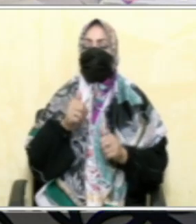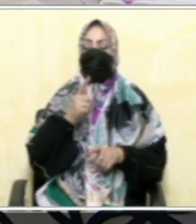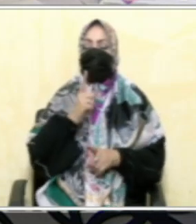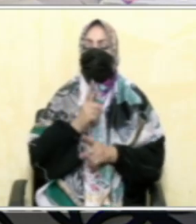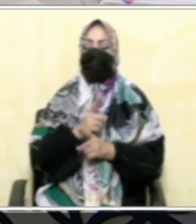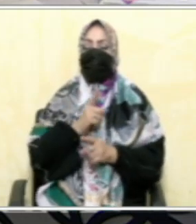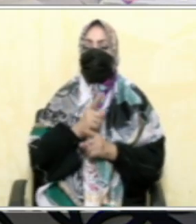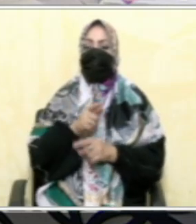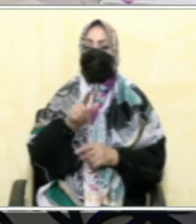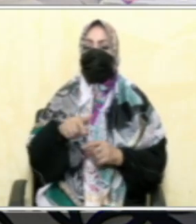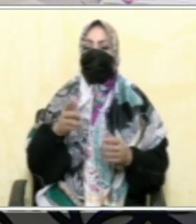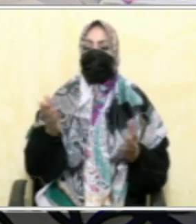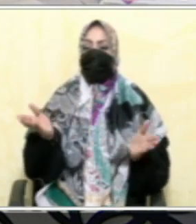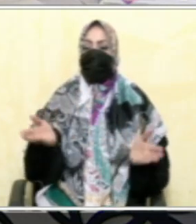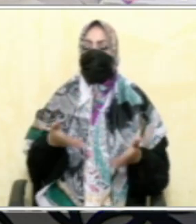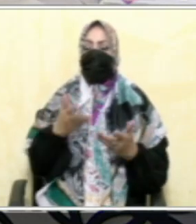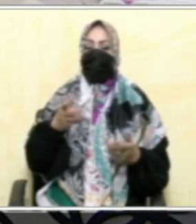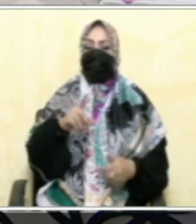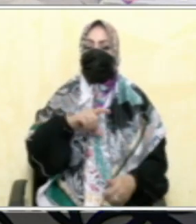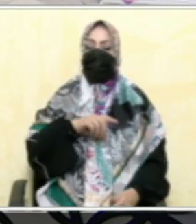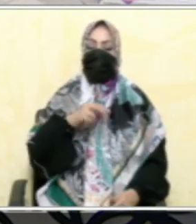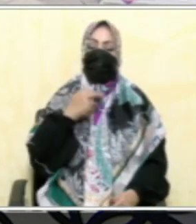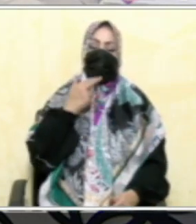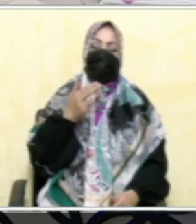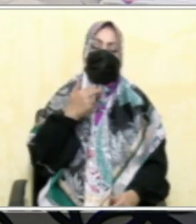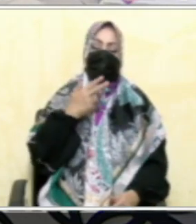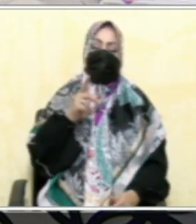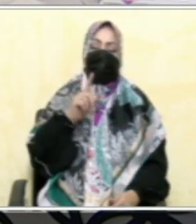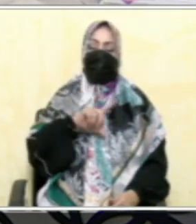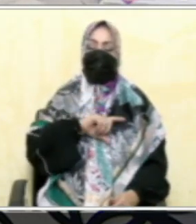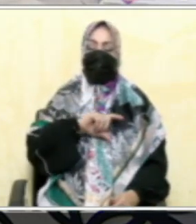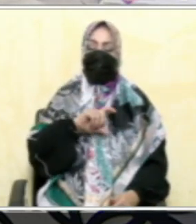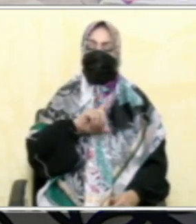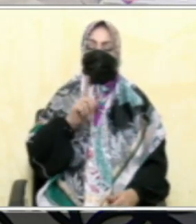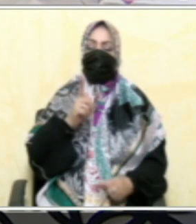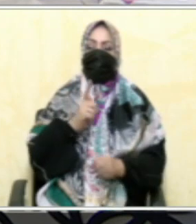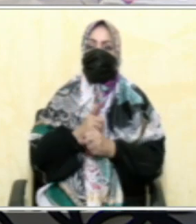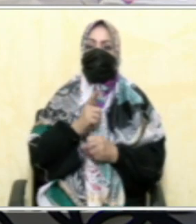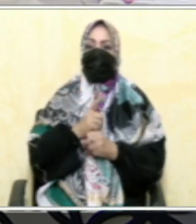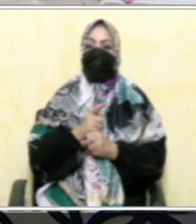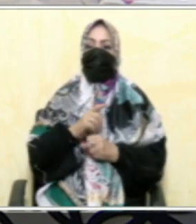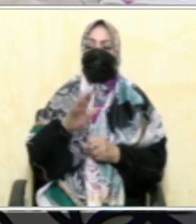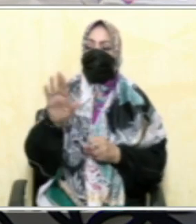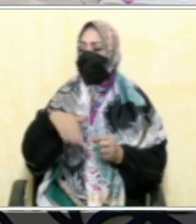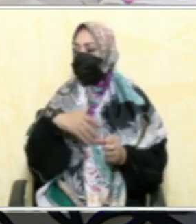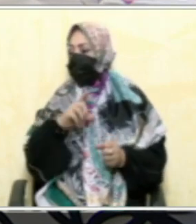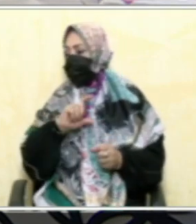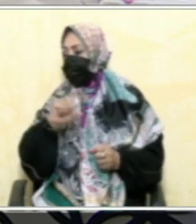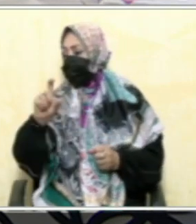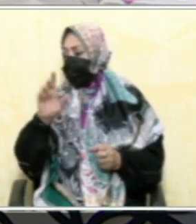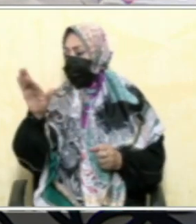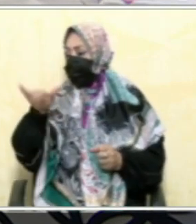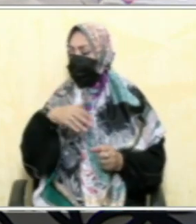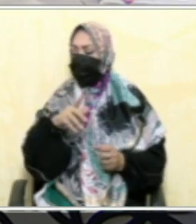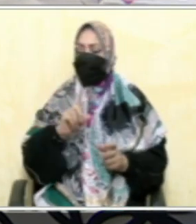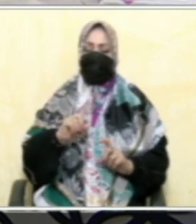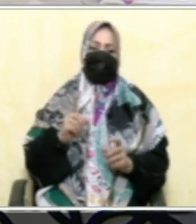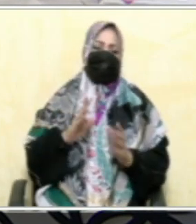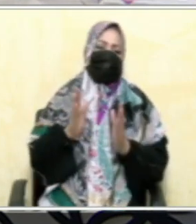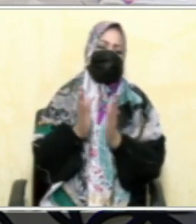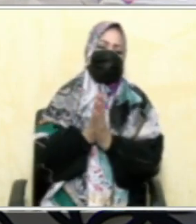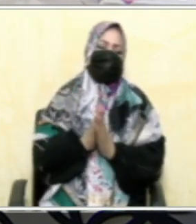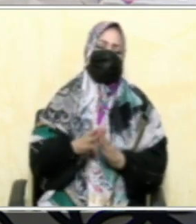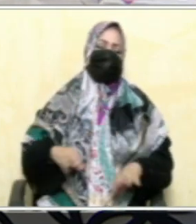خش احتياط تقول لا ما نخشش. ماشي وضحت بارك الله فيك يا جميلة، وضحت لا وضحت تعليقاتك ونتكلموا عليها إن شاء